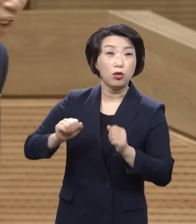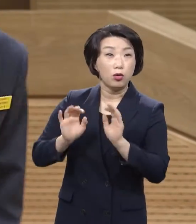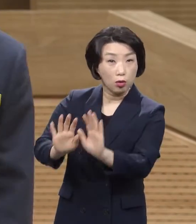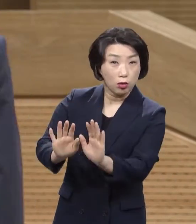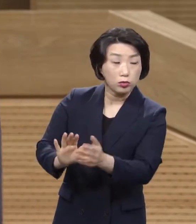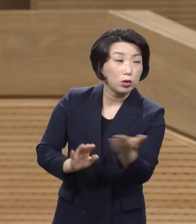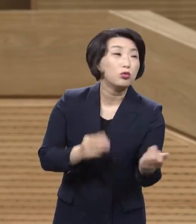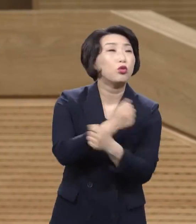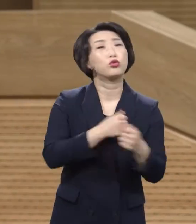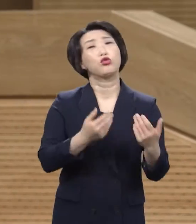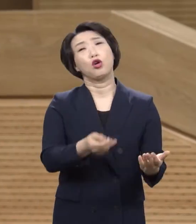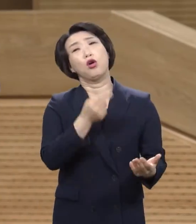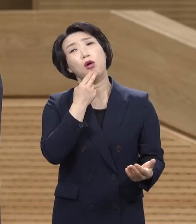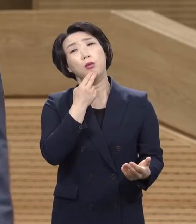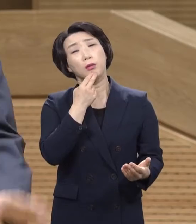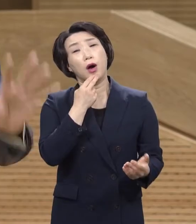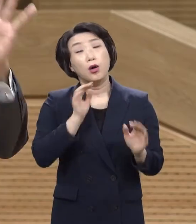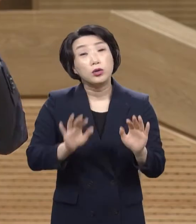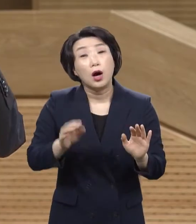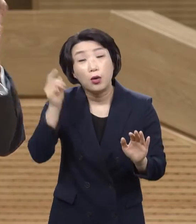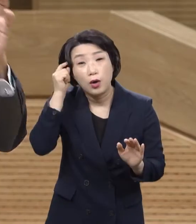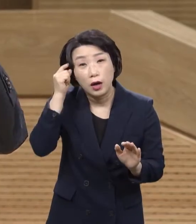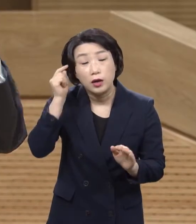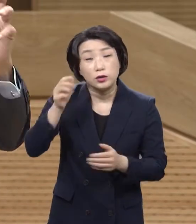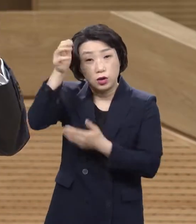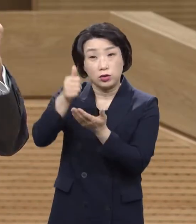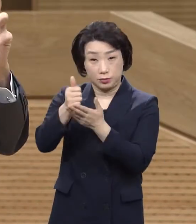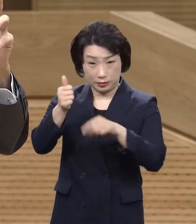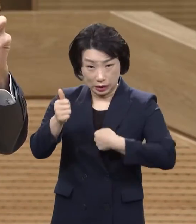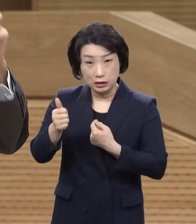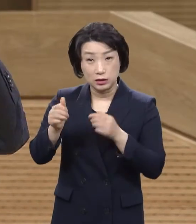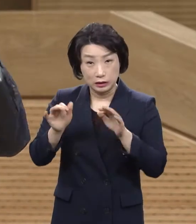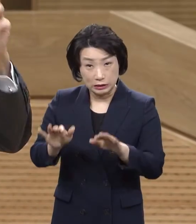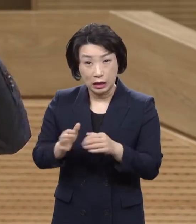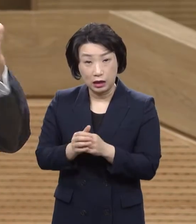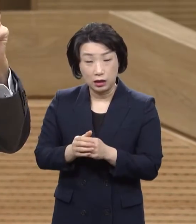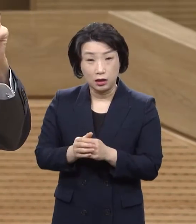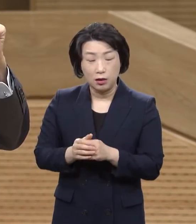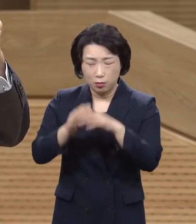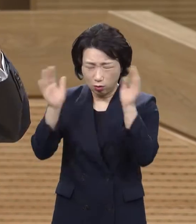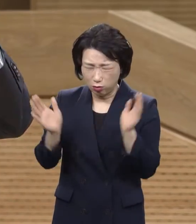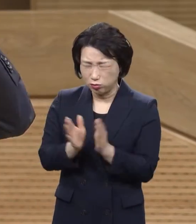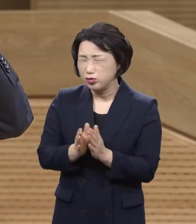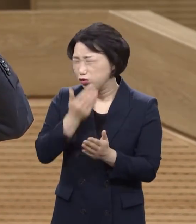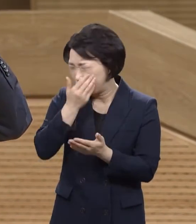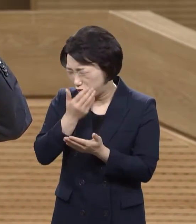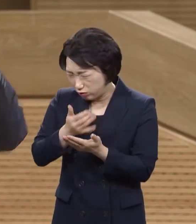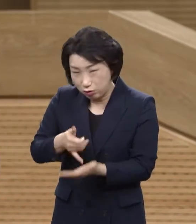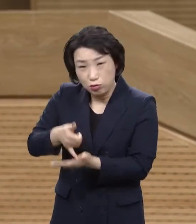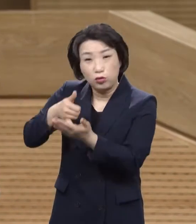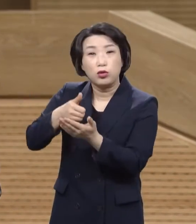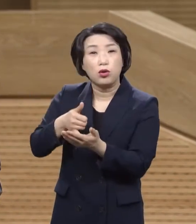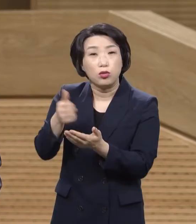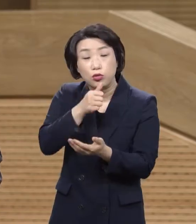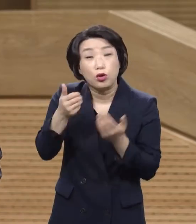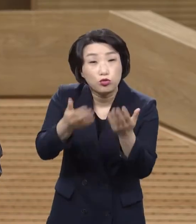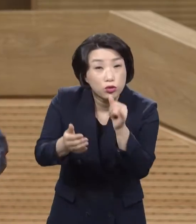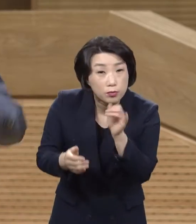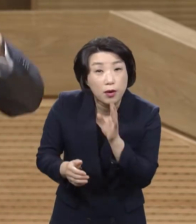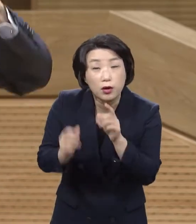사함받지 못해. 이것은 성령 자신에 대하여 존엄성을 말하기도 했지만 더 중요한